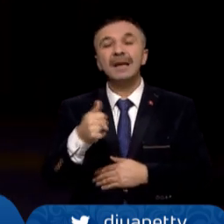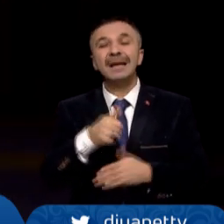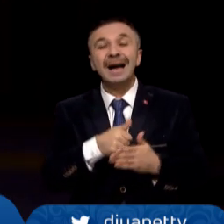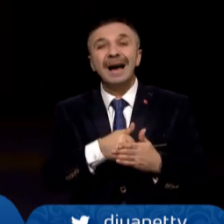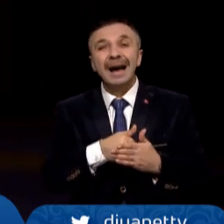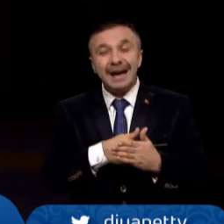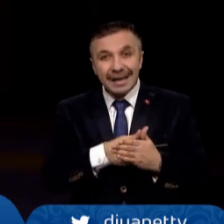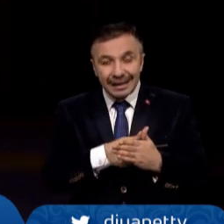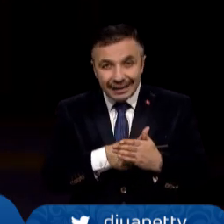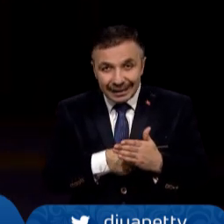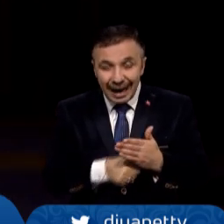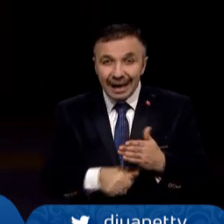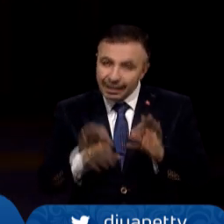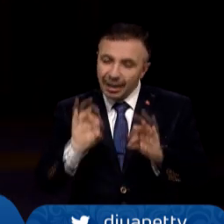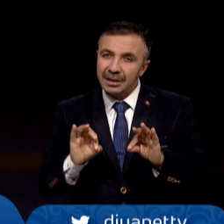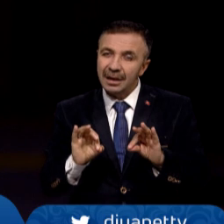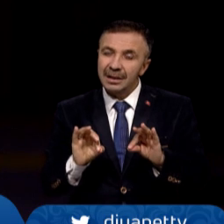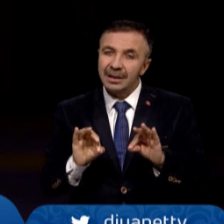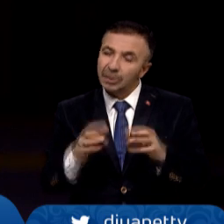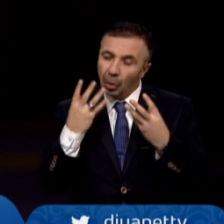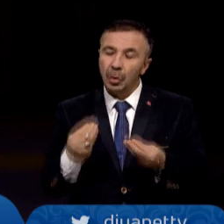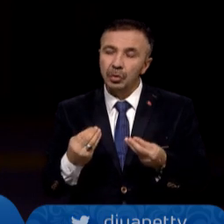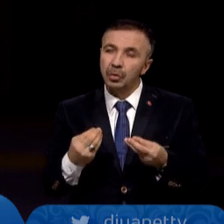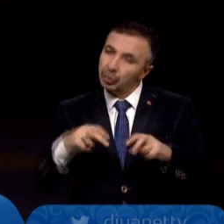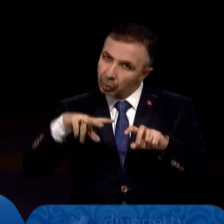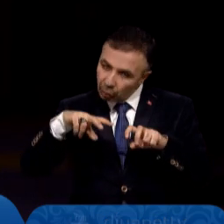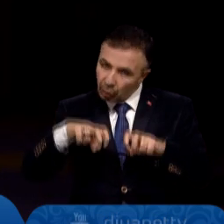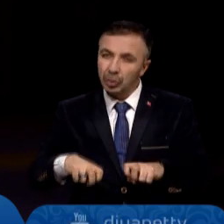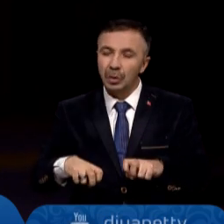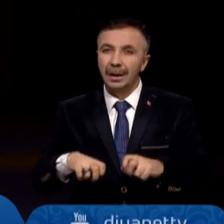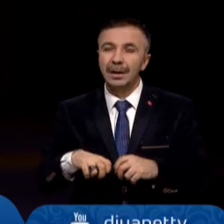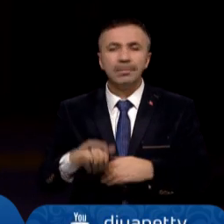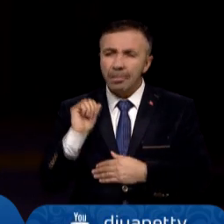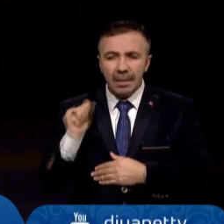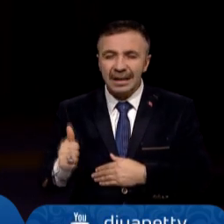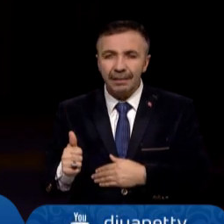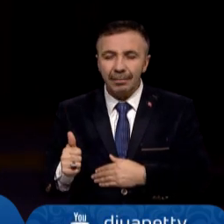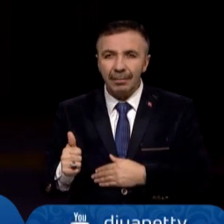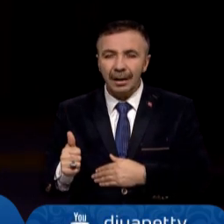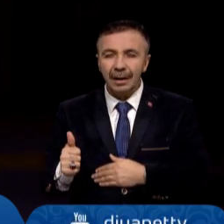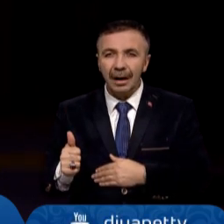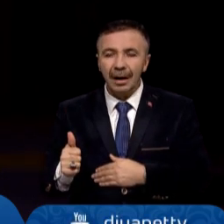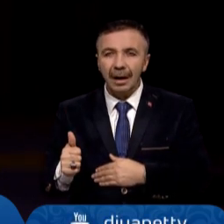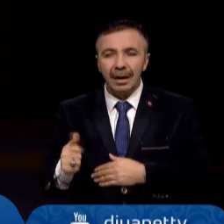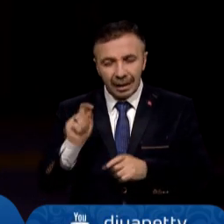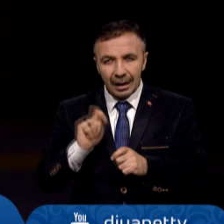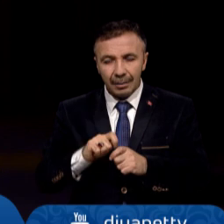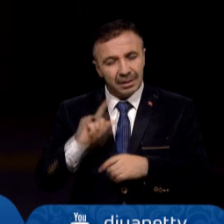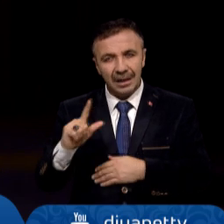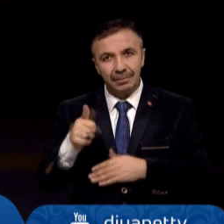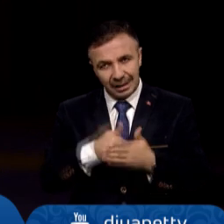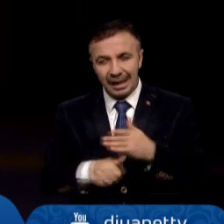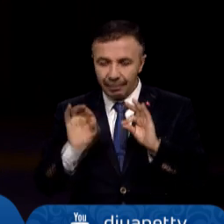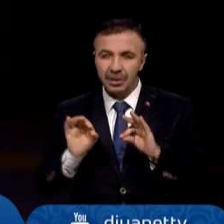bir tarih başlangıcımız olsun oturuyorlar ne zaman alalım tarih